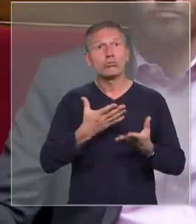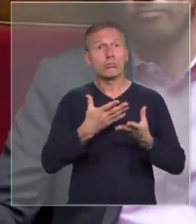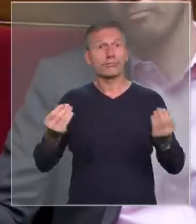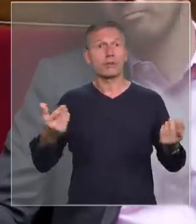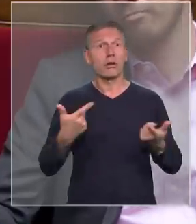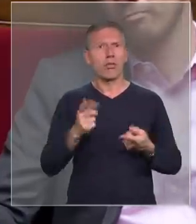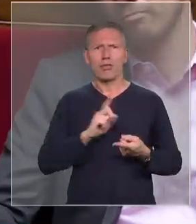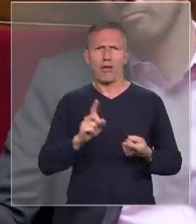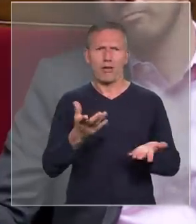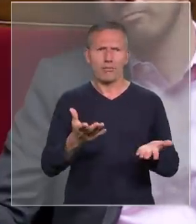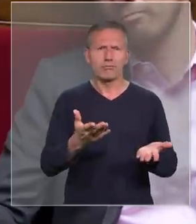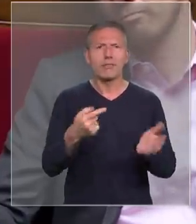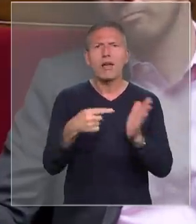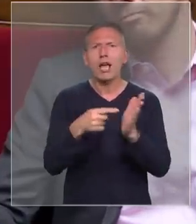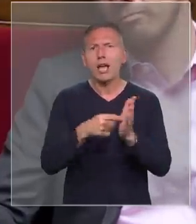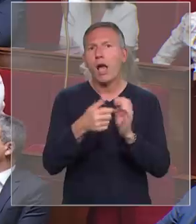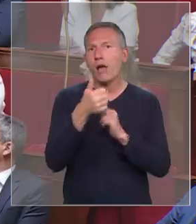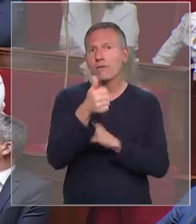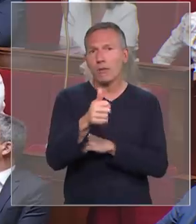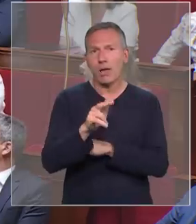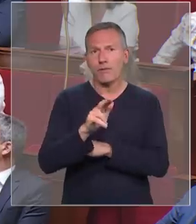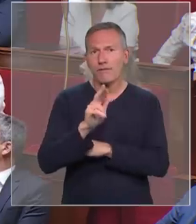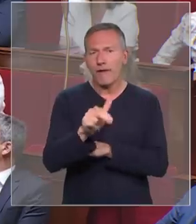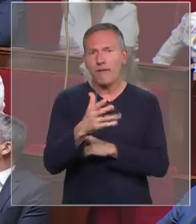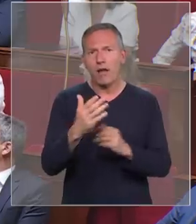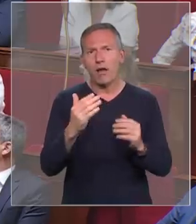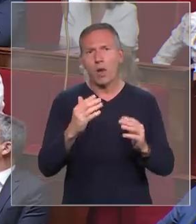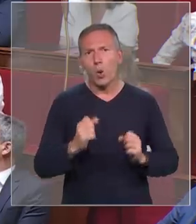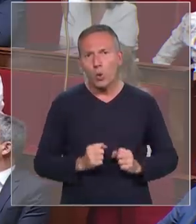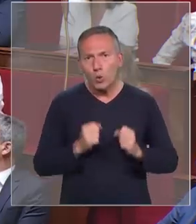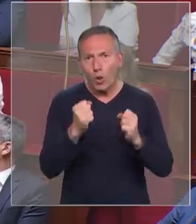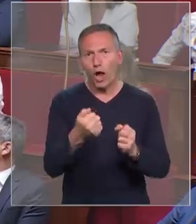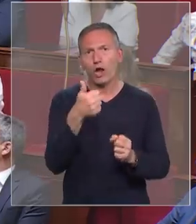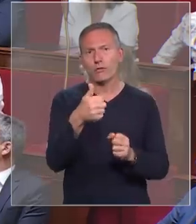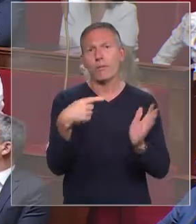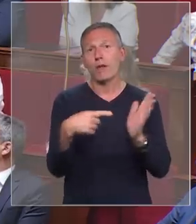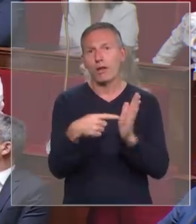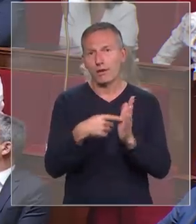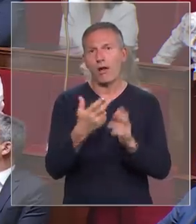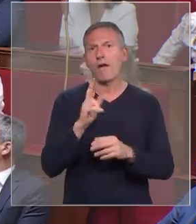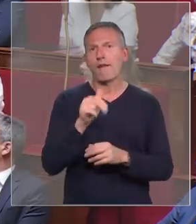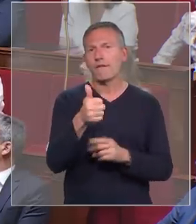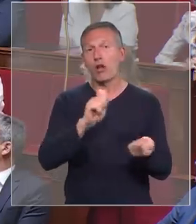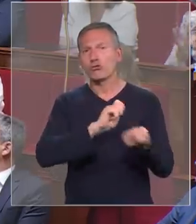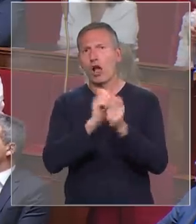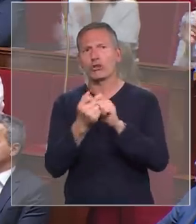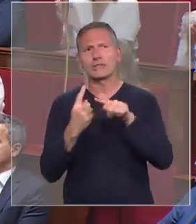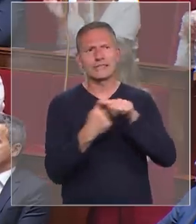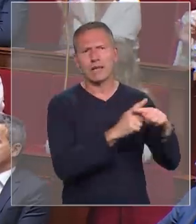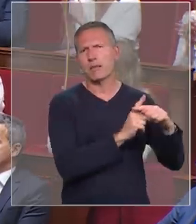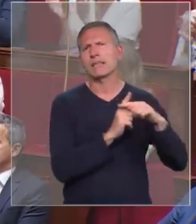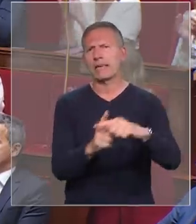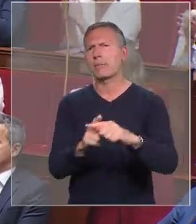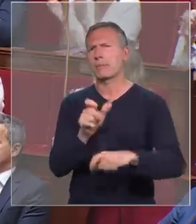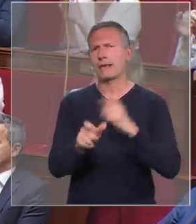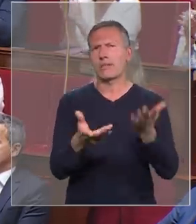monsieur le ministre, quand allez-vous enfin faire preuve de courage? Quand allez-vous changer de cible?